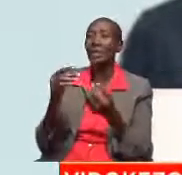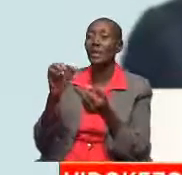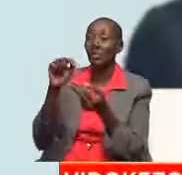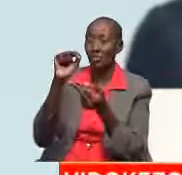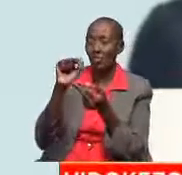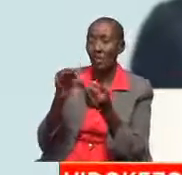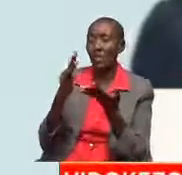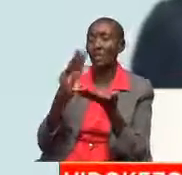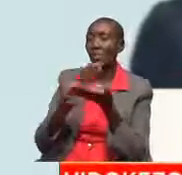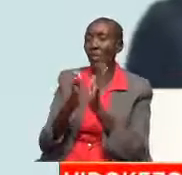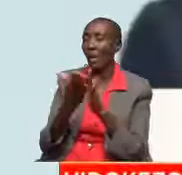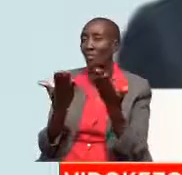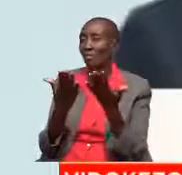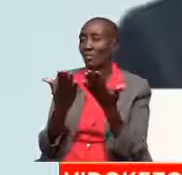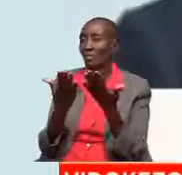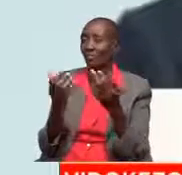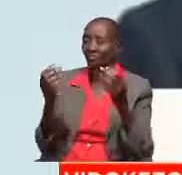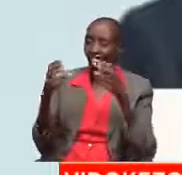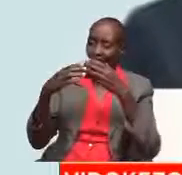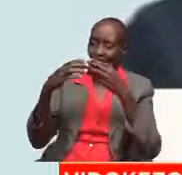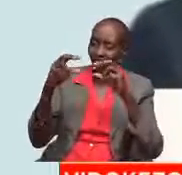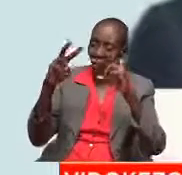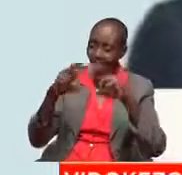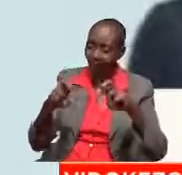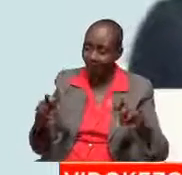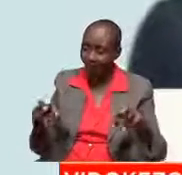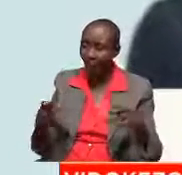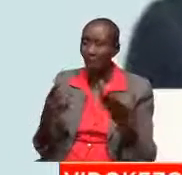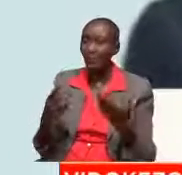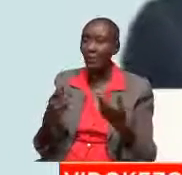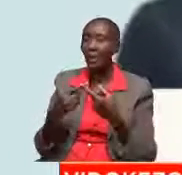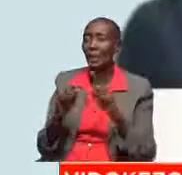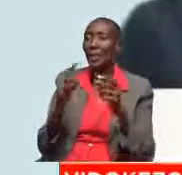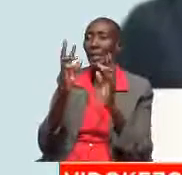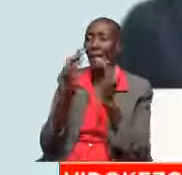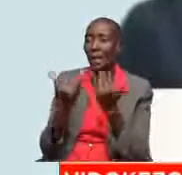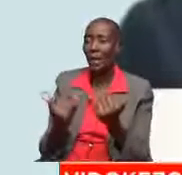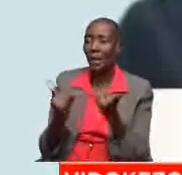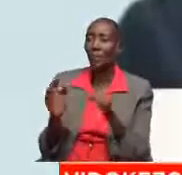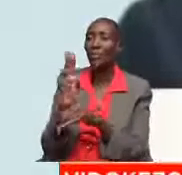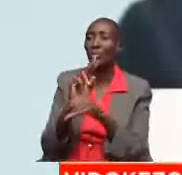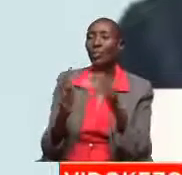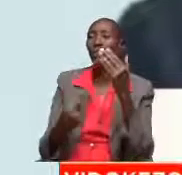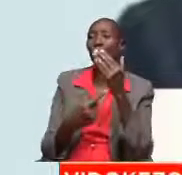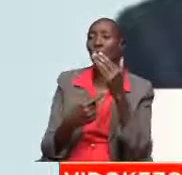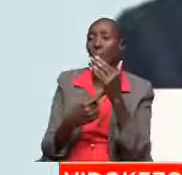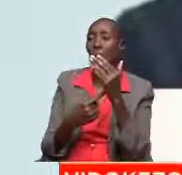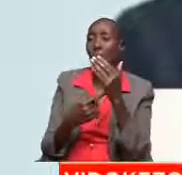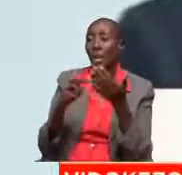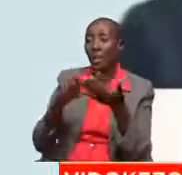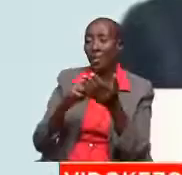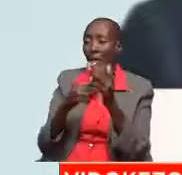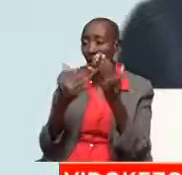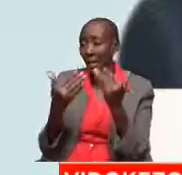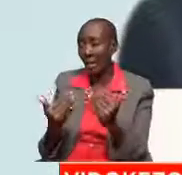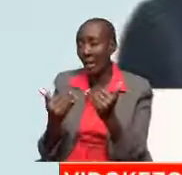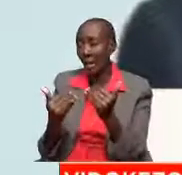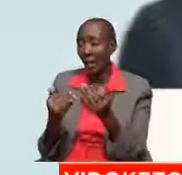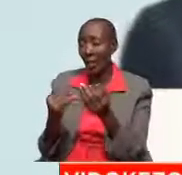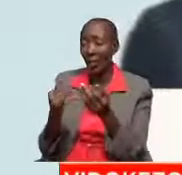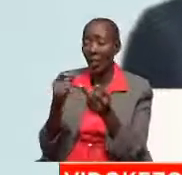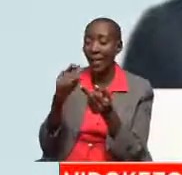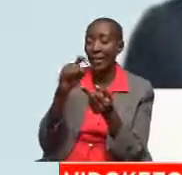not do the manual test that we have been doing. And for that reason, we will be able to carry out those